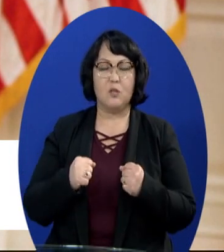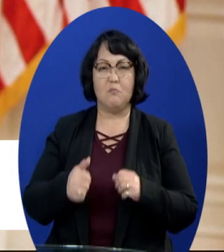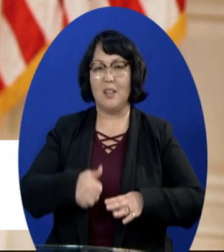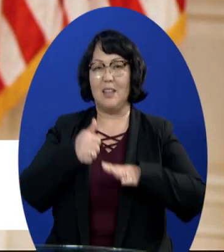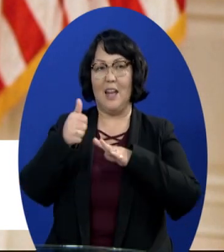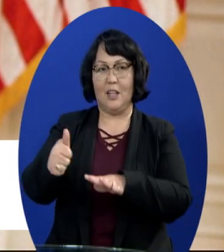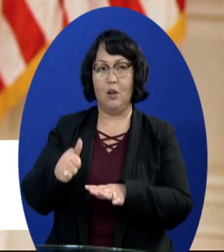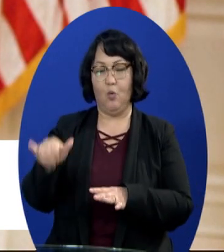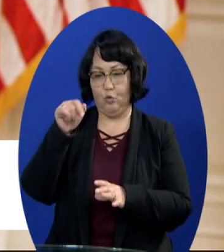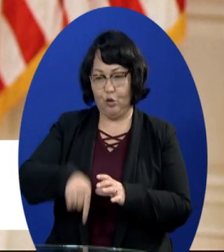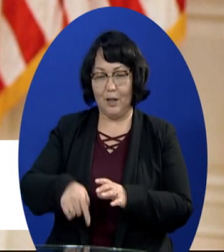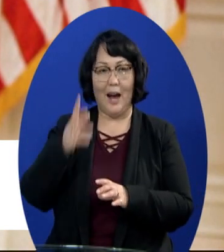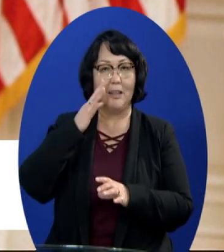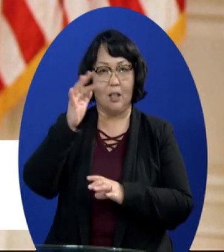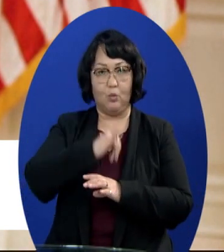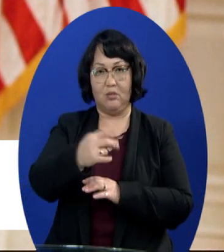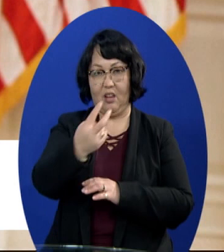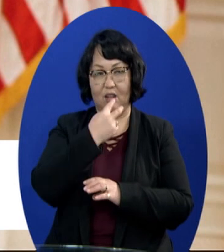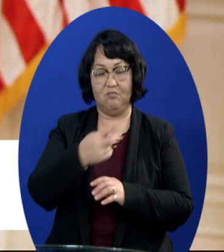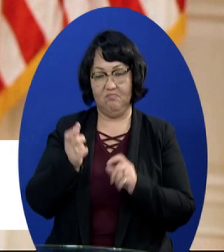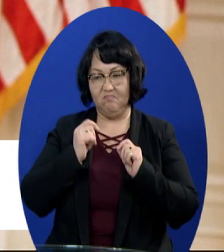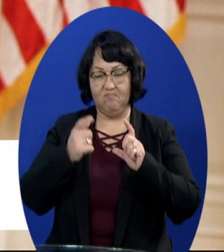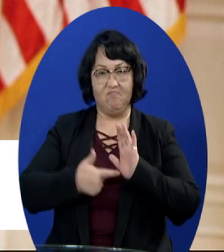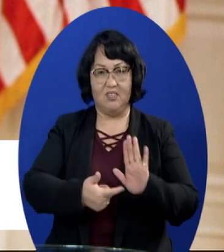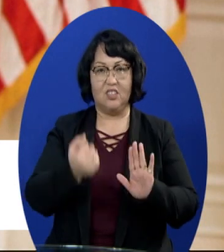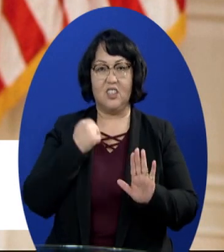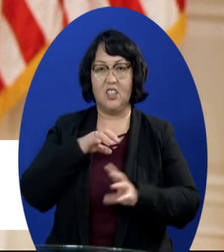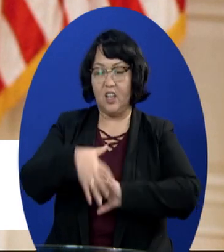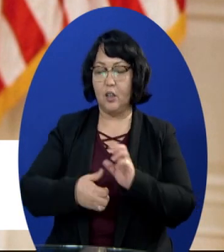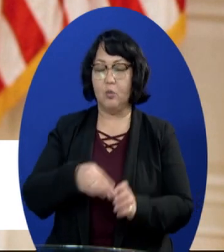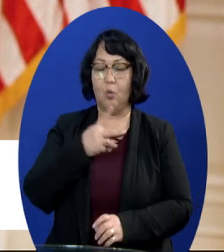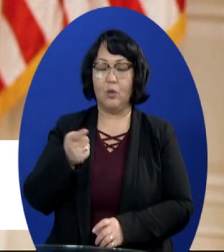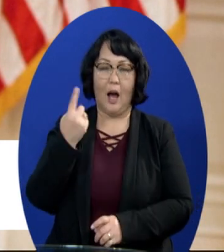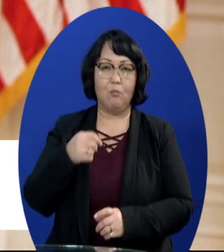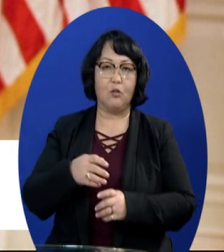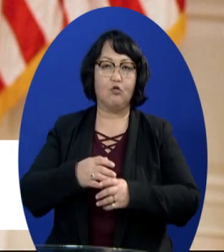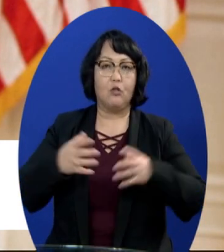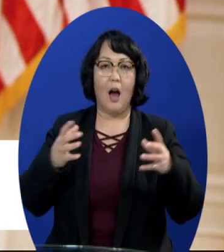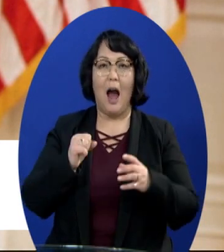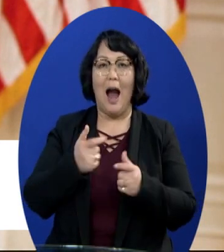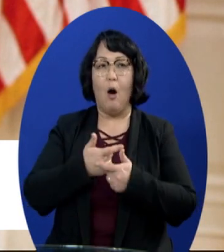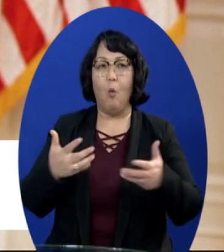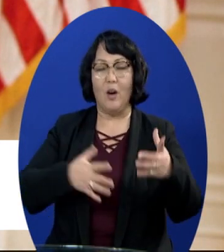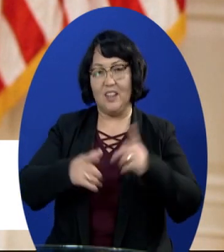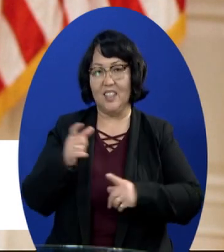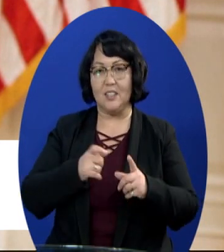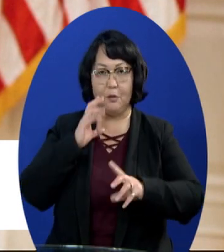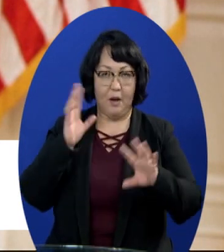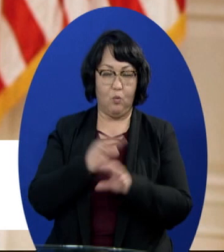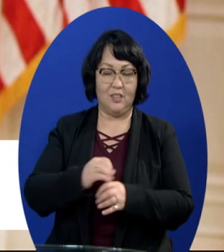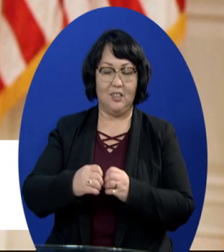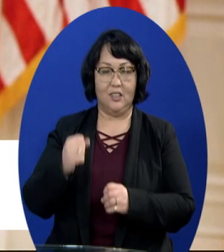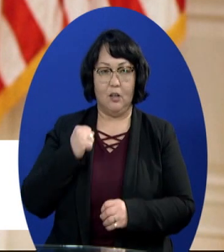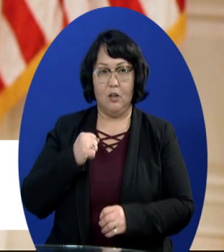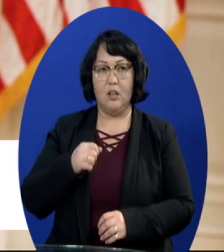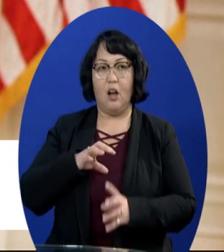манлайллаа дотооддоо гэлтгүй гадааддаа ч сэргээж чадсан. Мөн бид дэлхийн түүхэнд хамгийн агуу эдийн засгийг байгуулж чадсан билээ. Дэлхий дахин манай